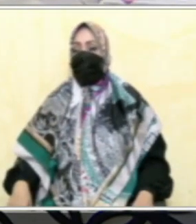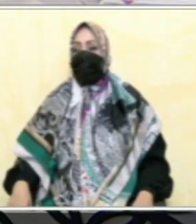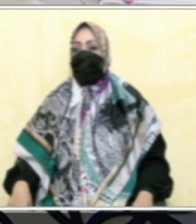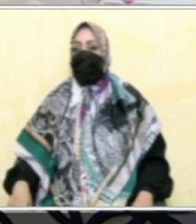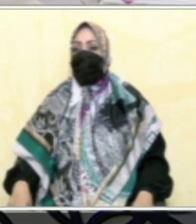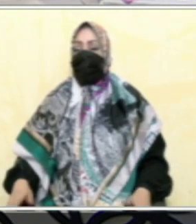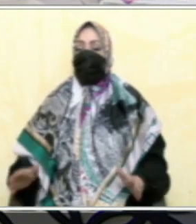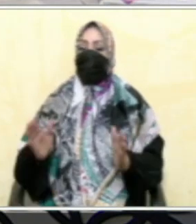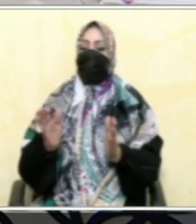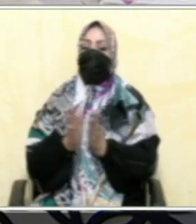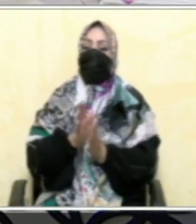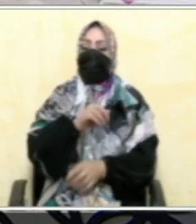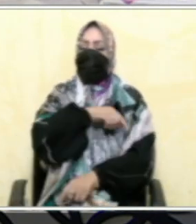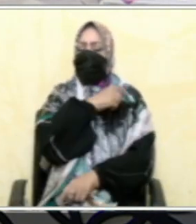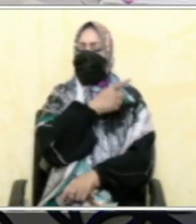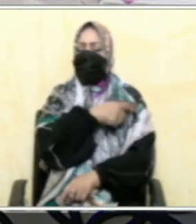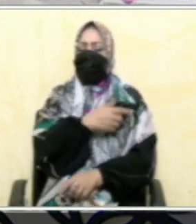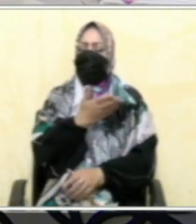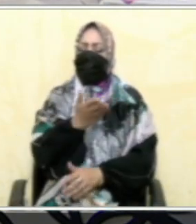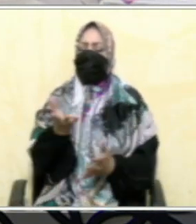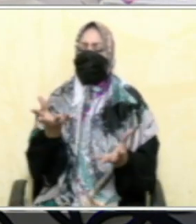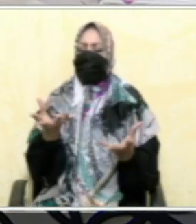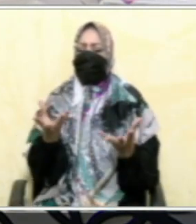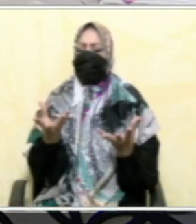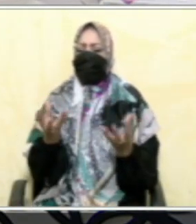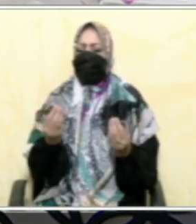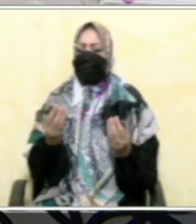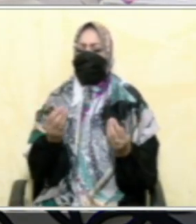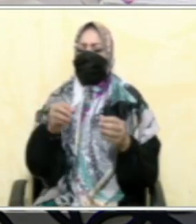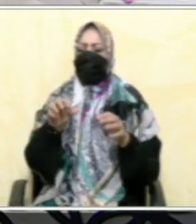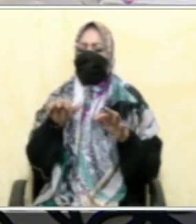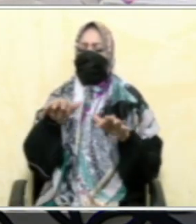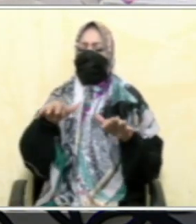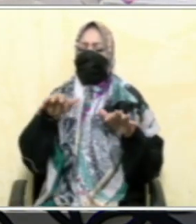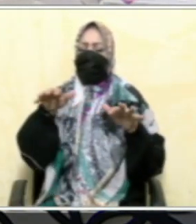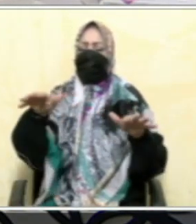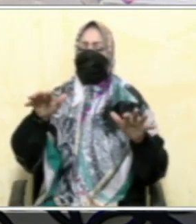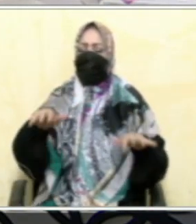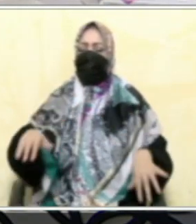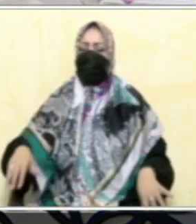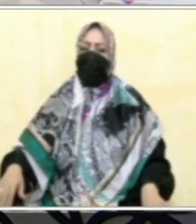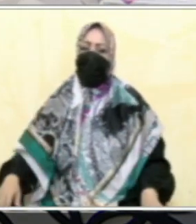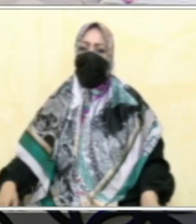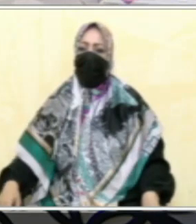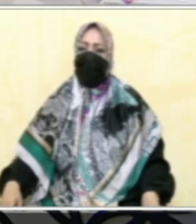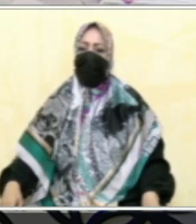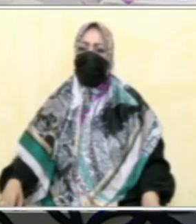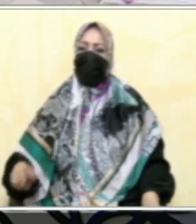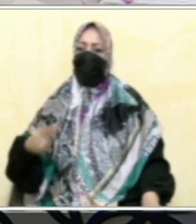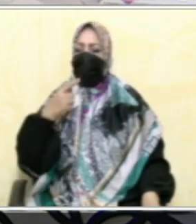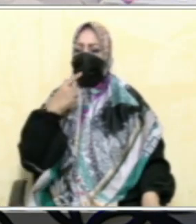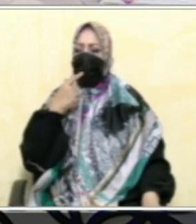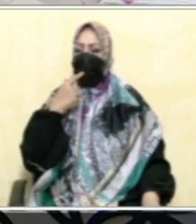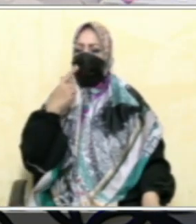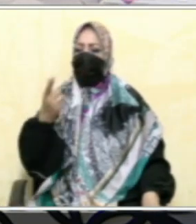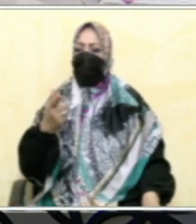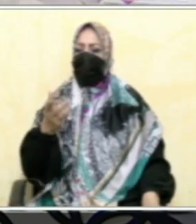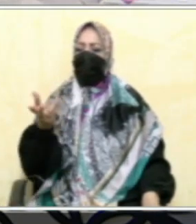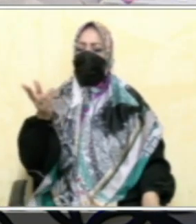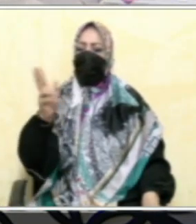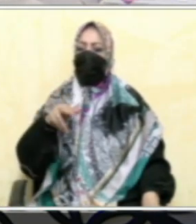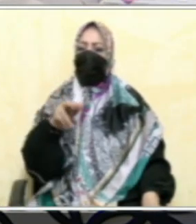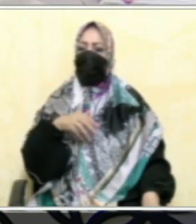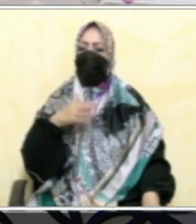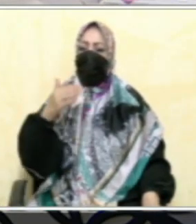كل عام الوضع أسوأ من الذي قبله، نسأل الله الهداية. محمد من صبراتة أيضا تكلم عليه